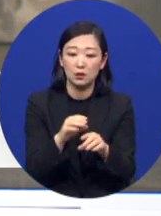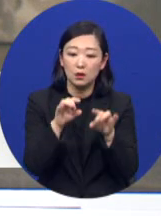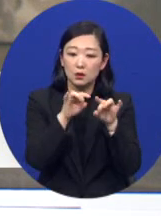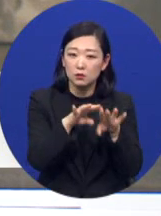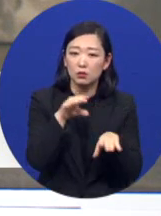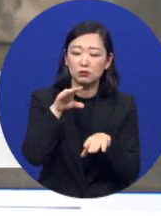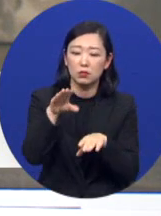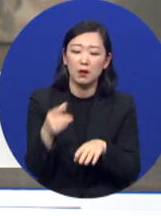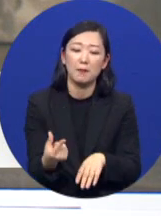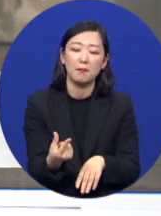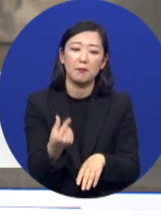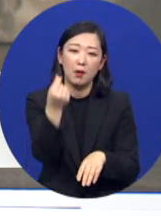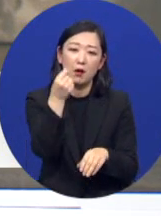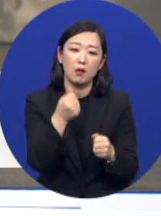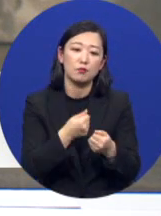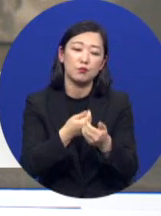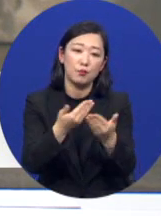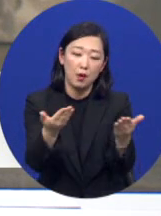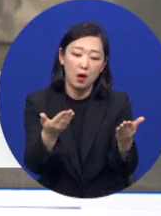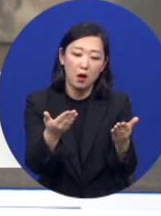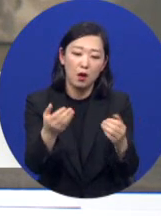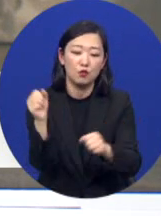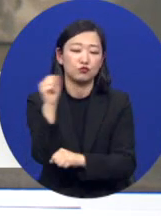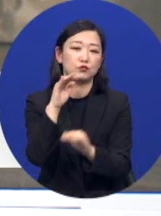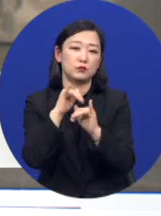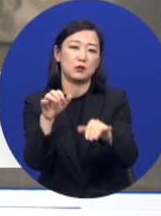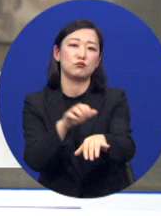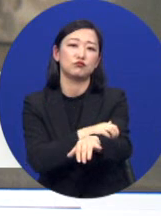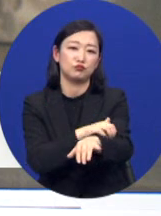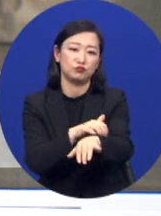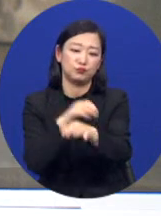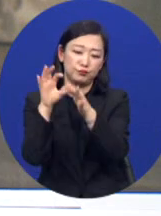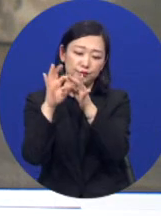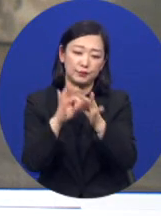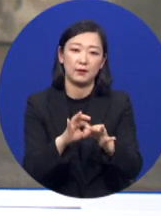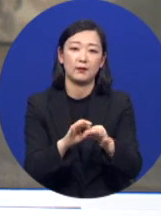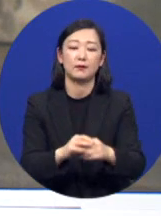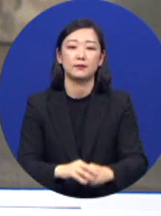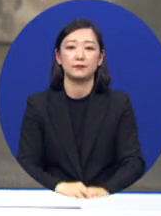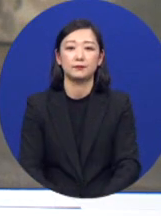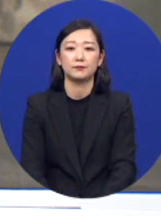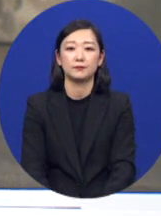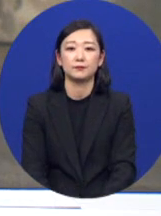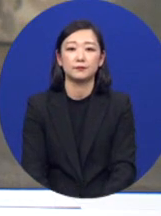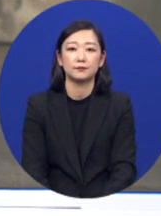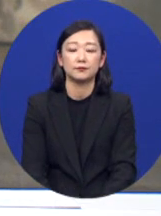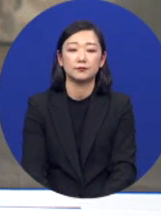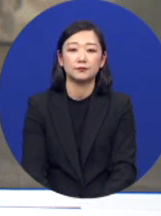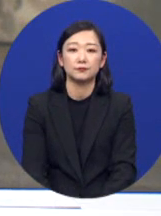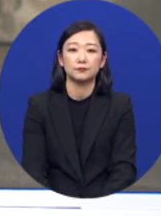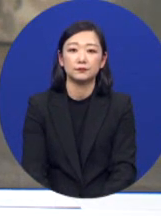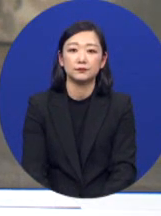보급되는 가운데 운전자들이 불편을 호소하고 있습니다 이따금 기자가 보도합니다